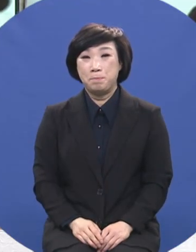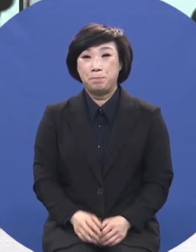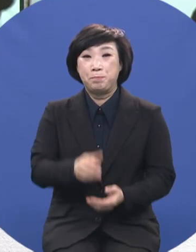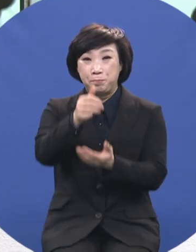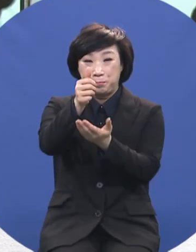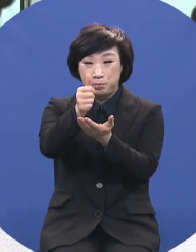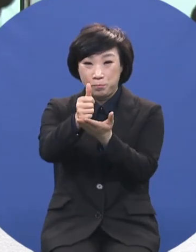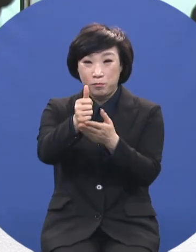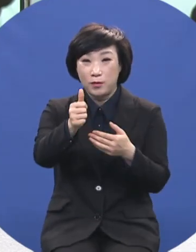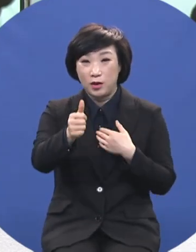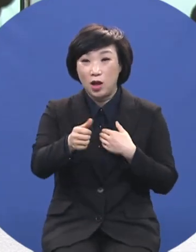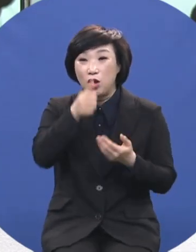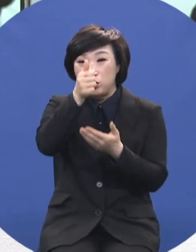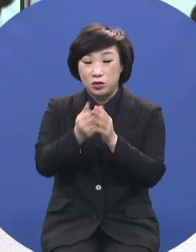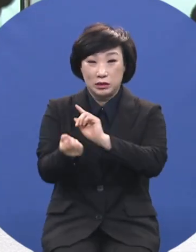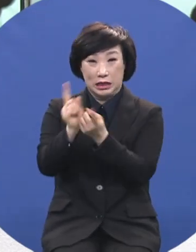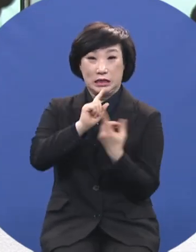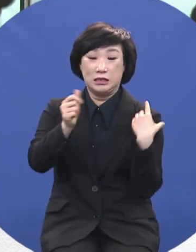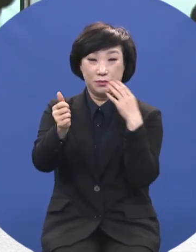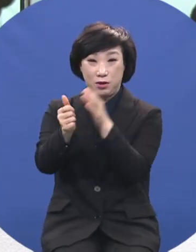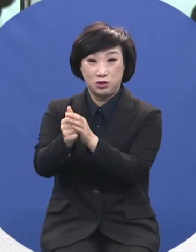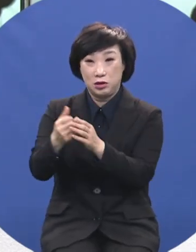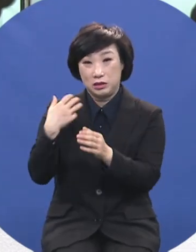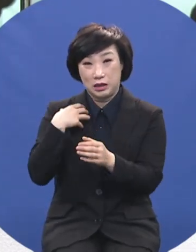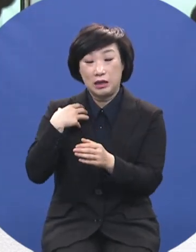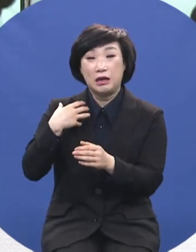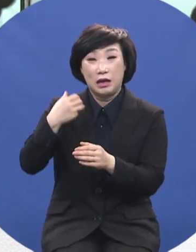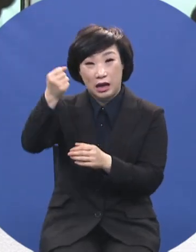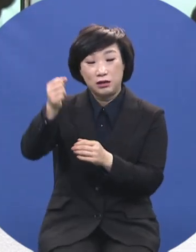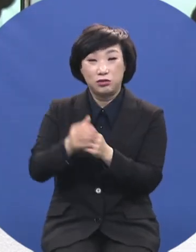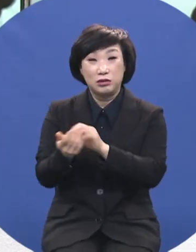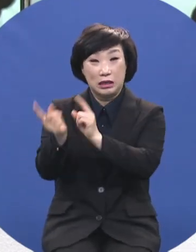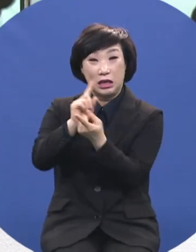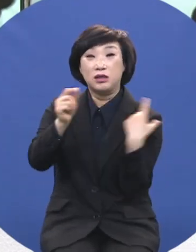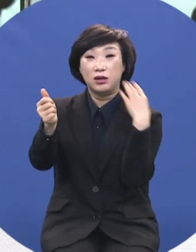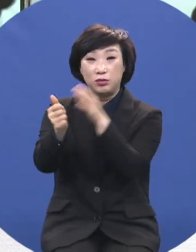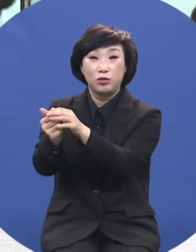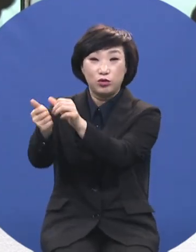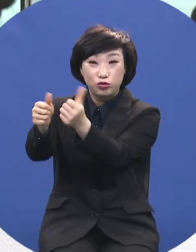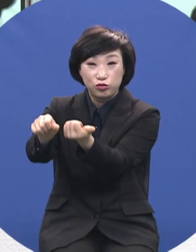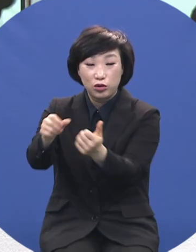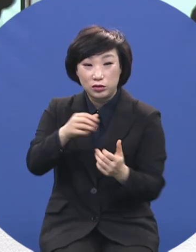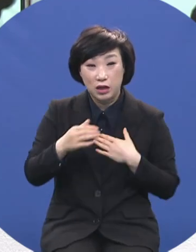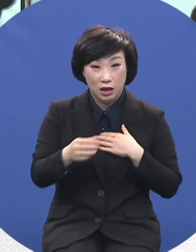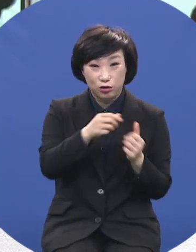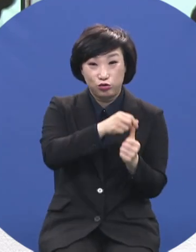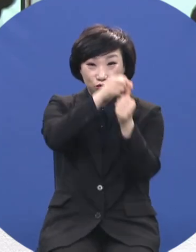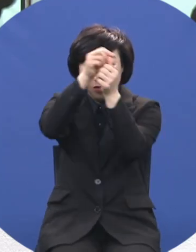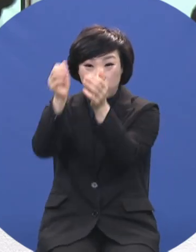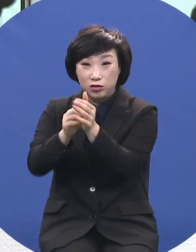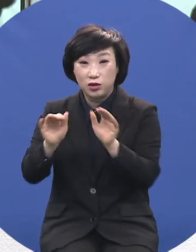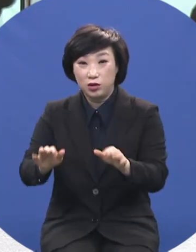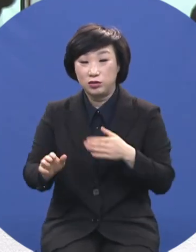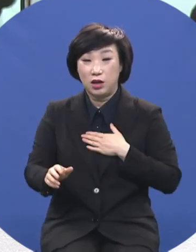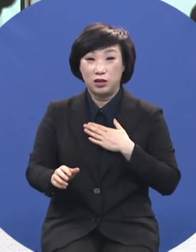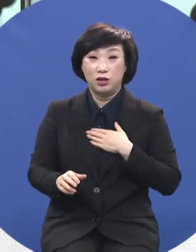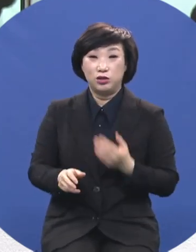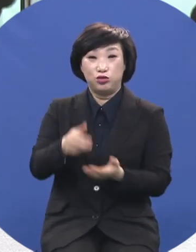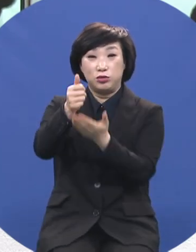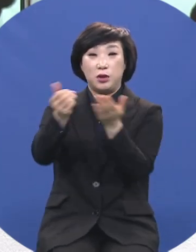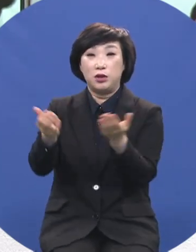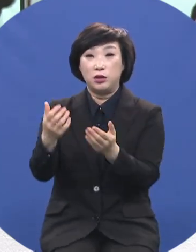주님은 내 죄 짊어지고 책임을 짓고 대신 주고 달렸는데 나는 주님 일에 책임을 지려고 하지